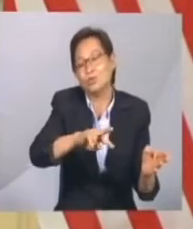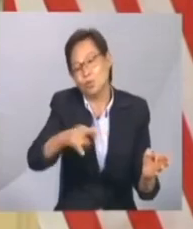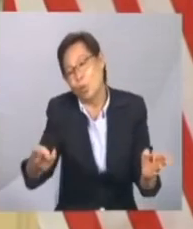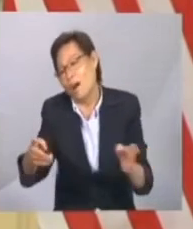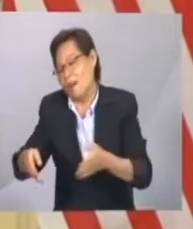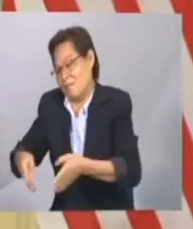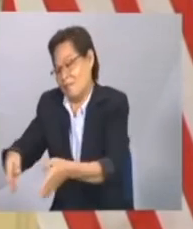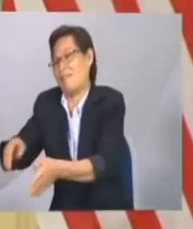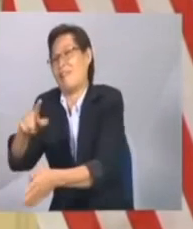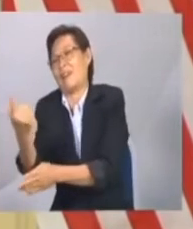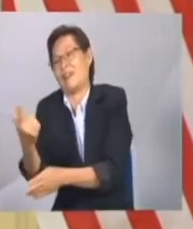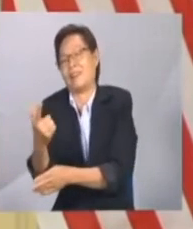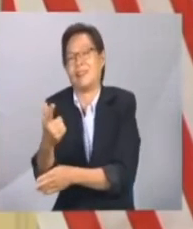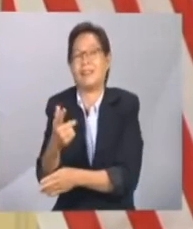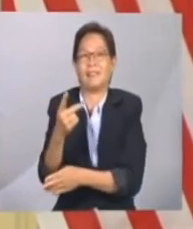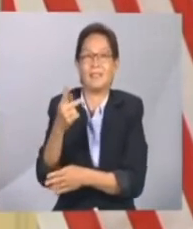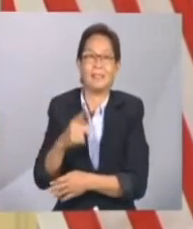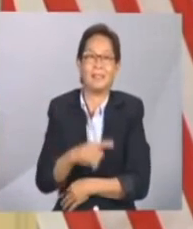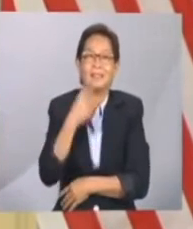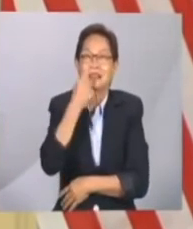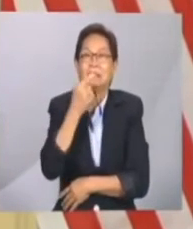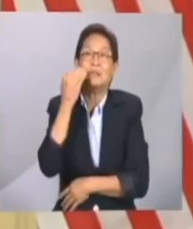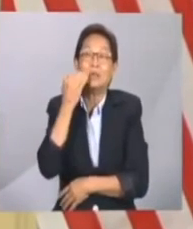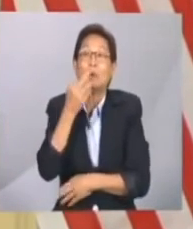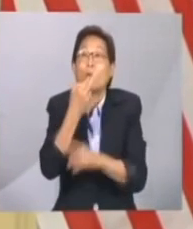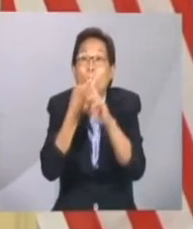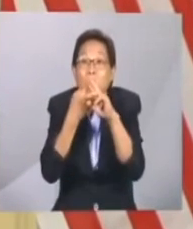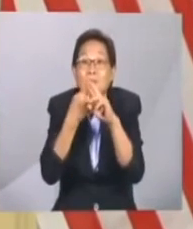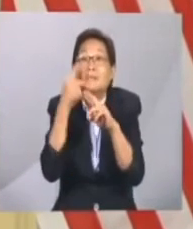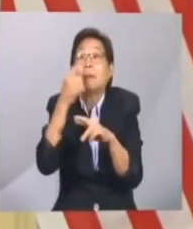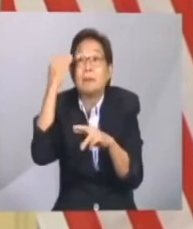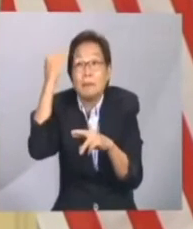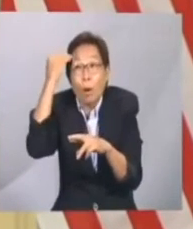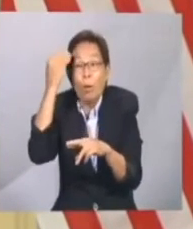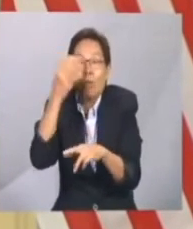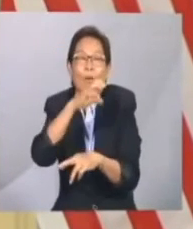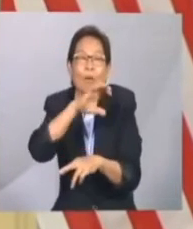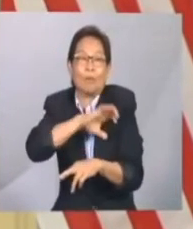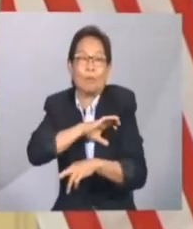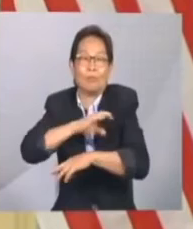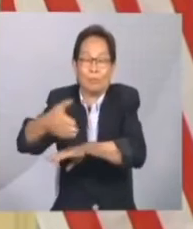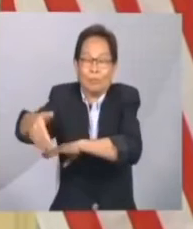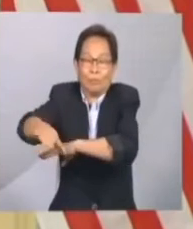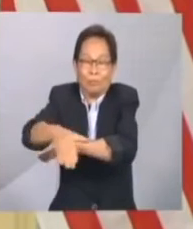hanya diketahui oleh pihak penguatkuasa maritim dan juga